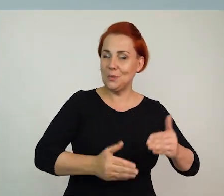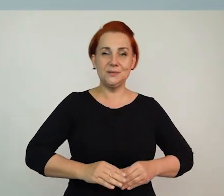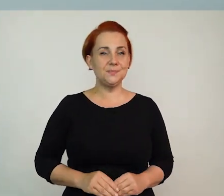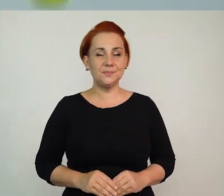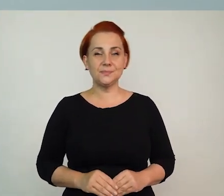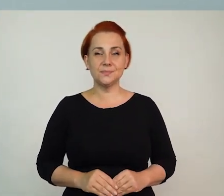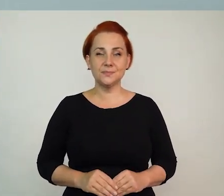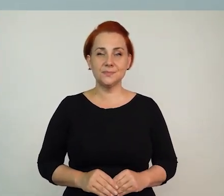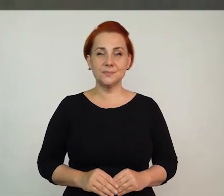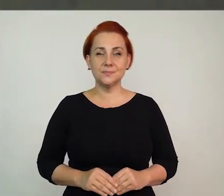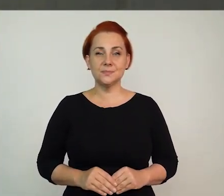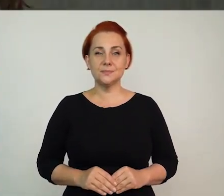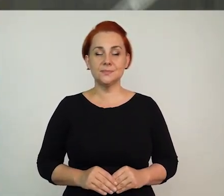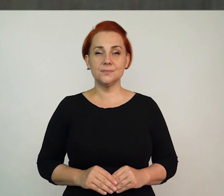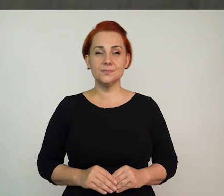Lublin.